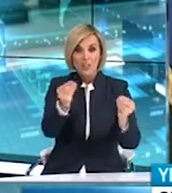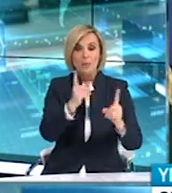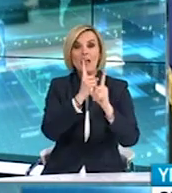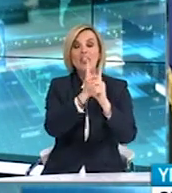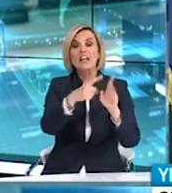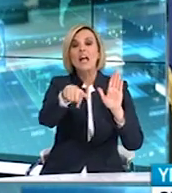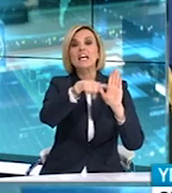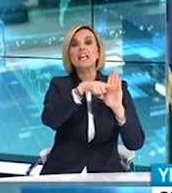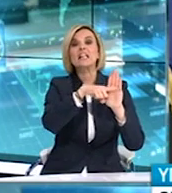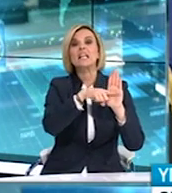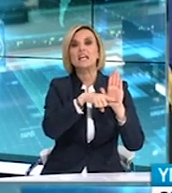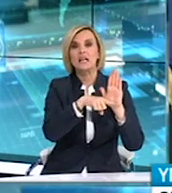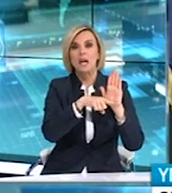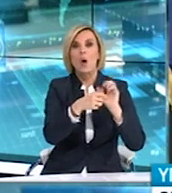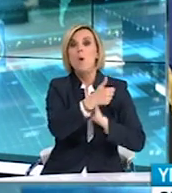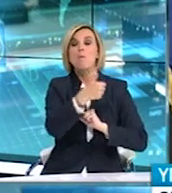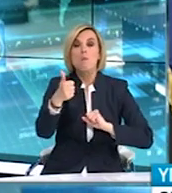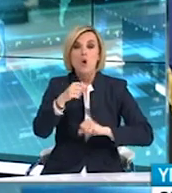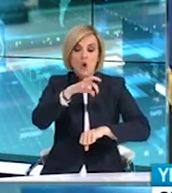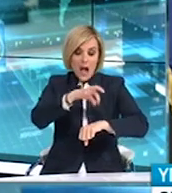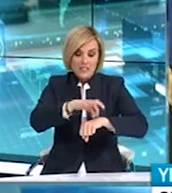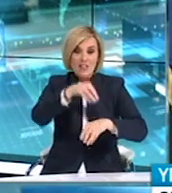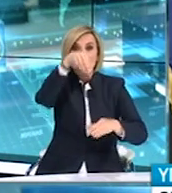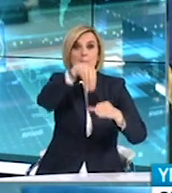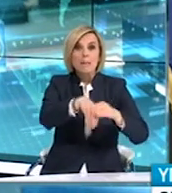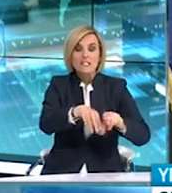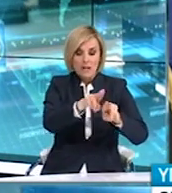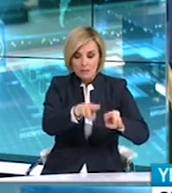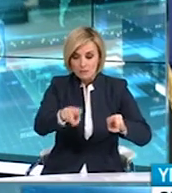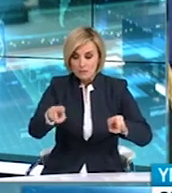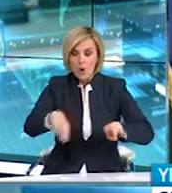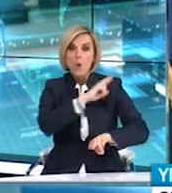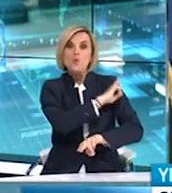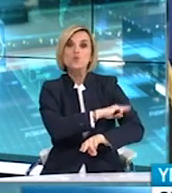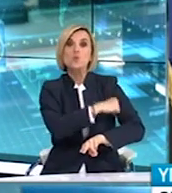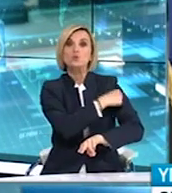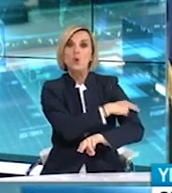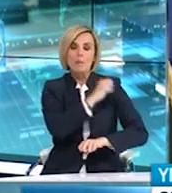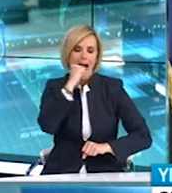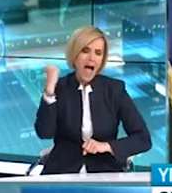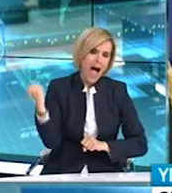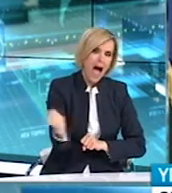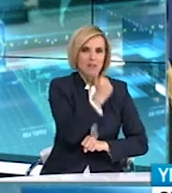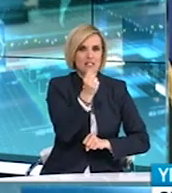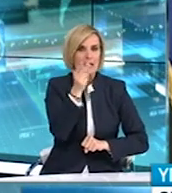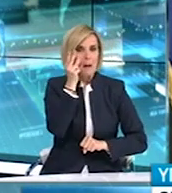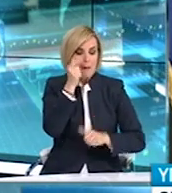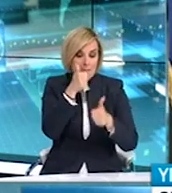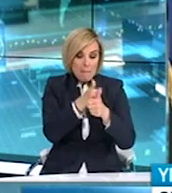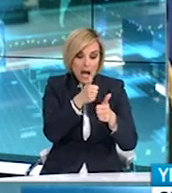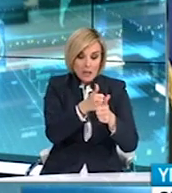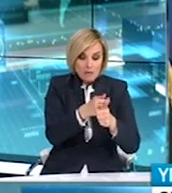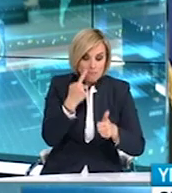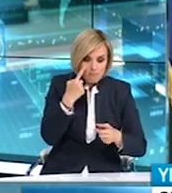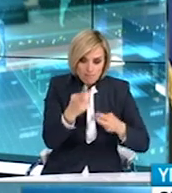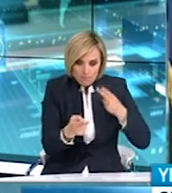Δίνεται αυτή τη στιγμή σε νοσοκομιακούς ασθενείς ένα φάρμακο που έχει τις επιπλοκές του, πρέπει να γίνεται υπό αυστηρή ιατρική παρακολούθηση και